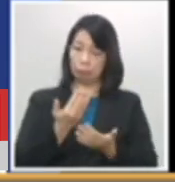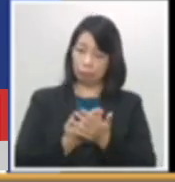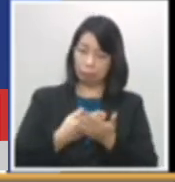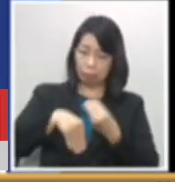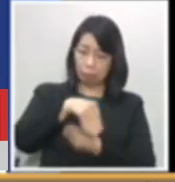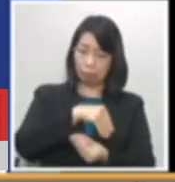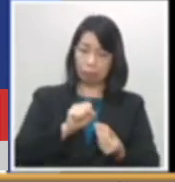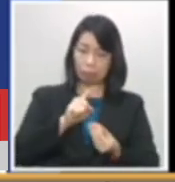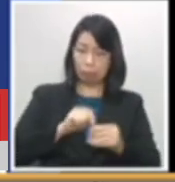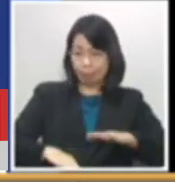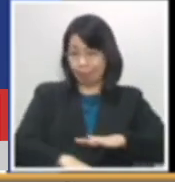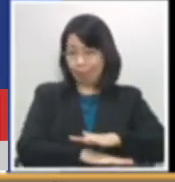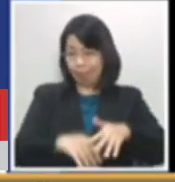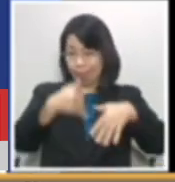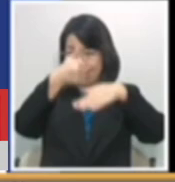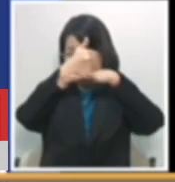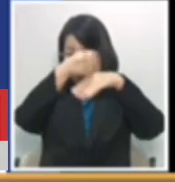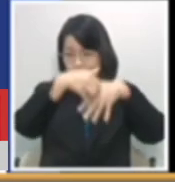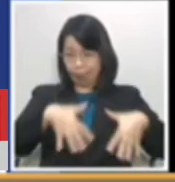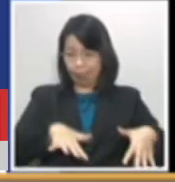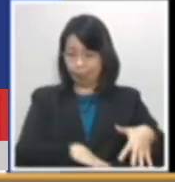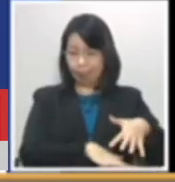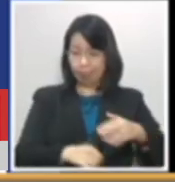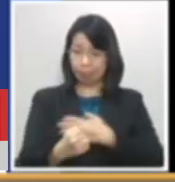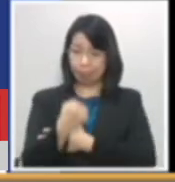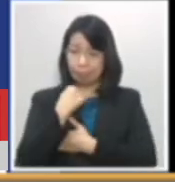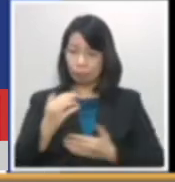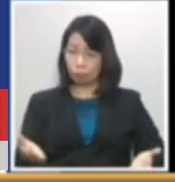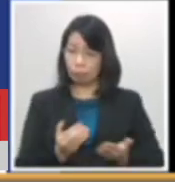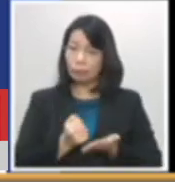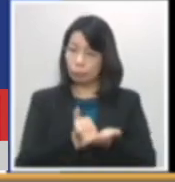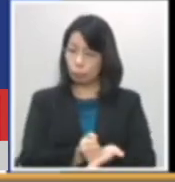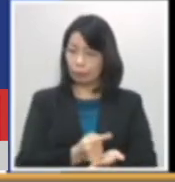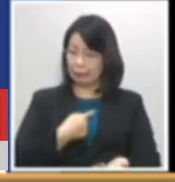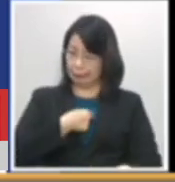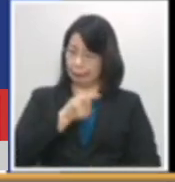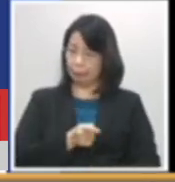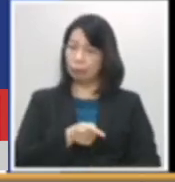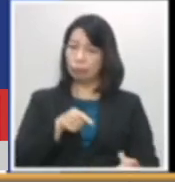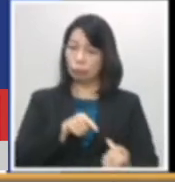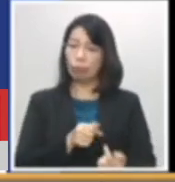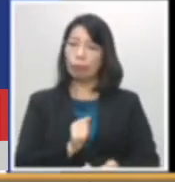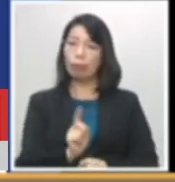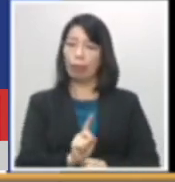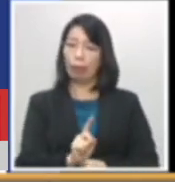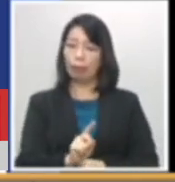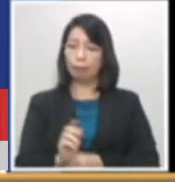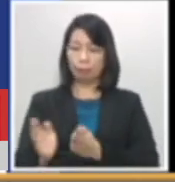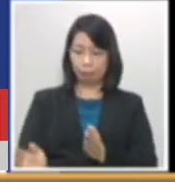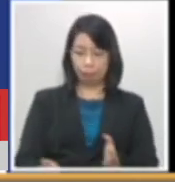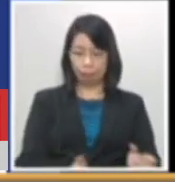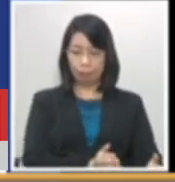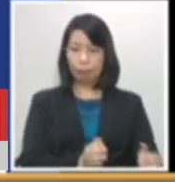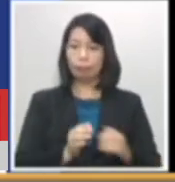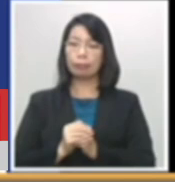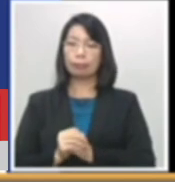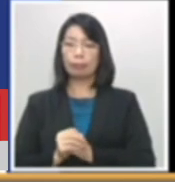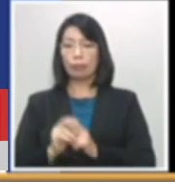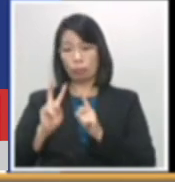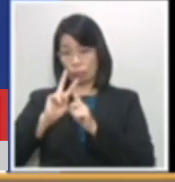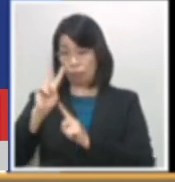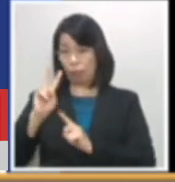นคือฐานรากของเศรษฐกิจของประเทศจริงหรือไม่ประเด็นถัดมาครับด้านการศึก